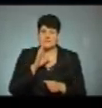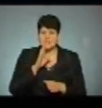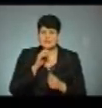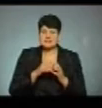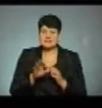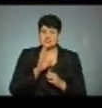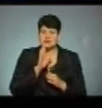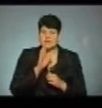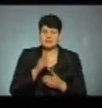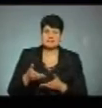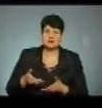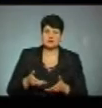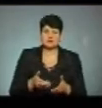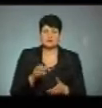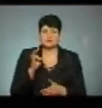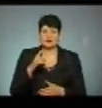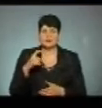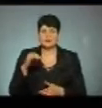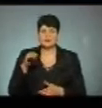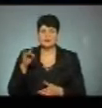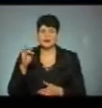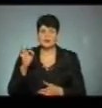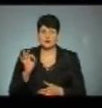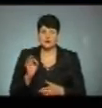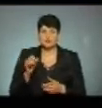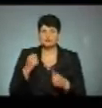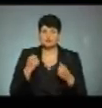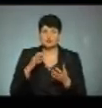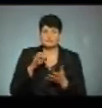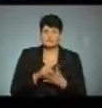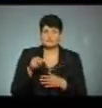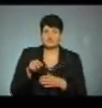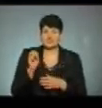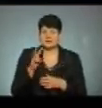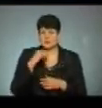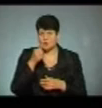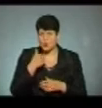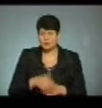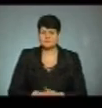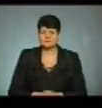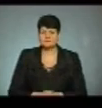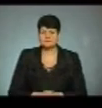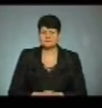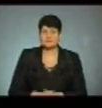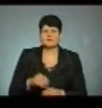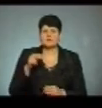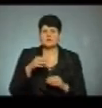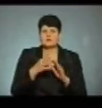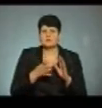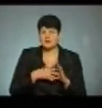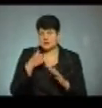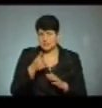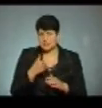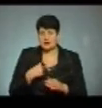– саночниця Наталія Хитренко. Спортом займається з 2013 року. За 2019 рік я